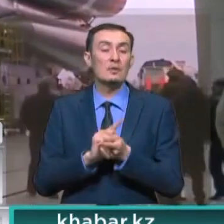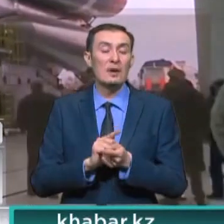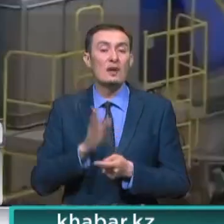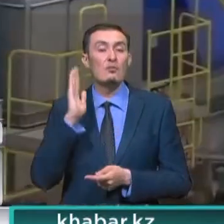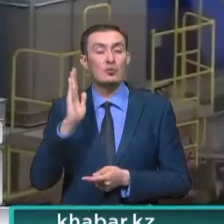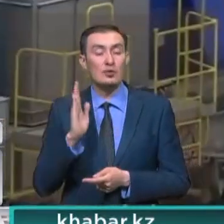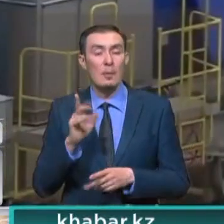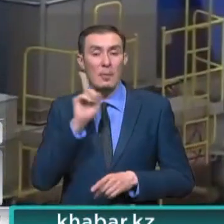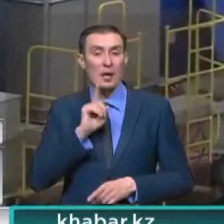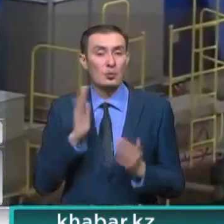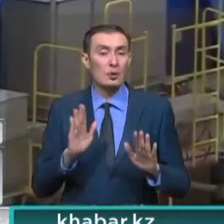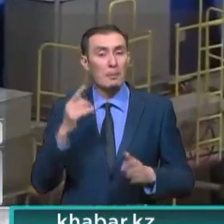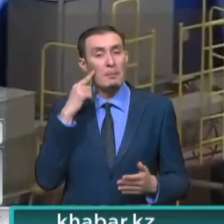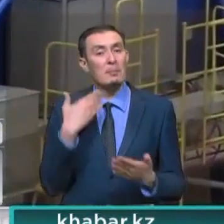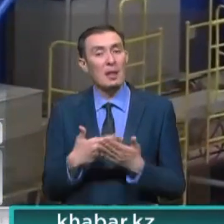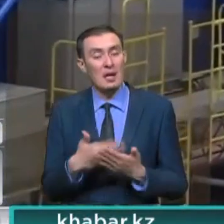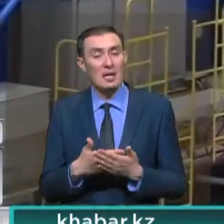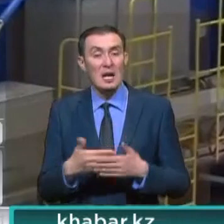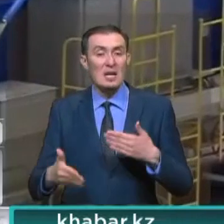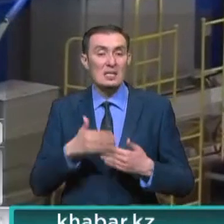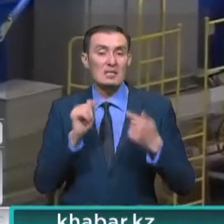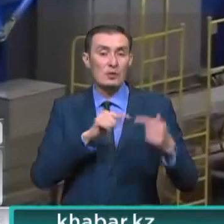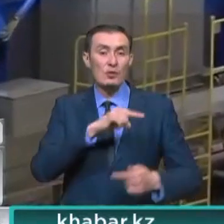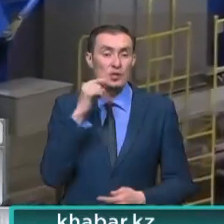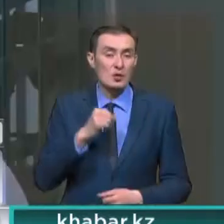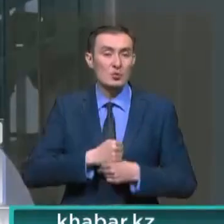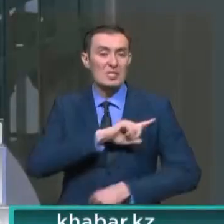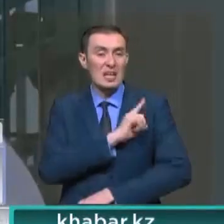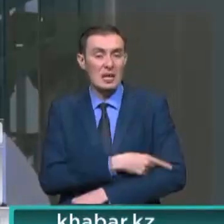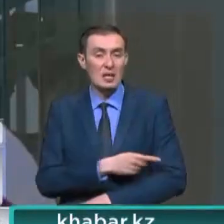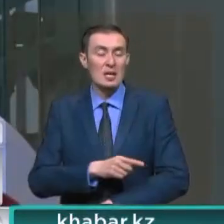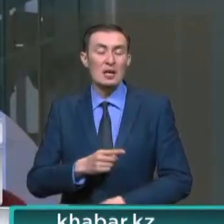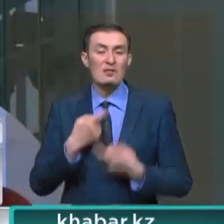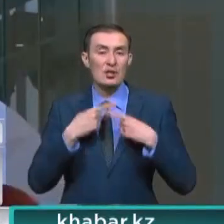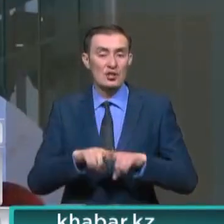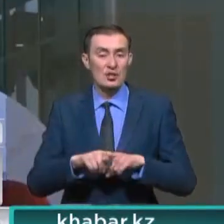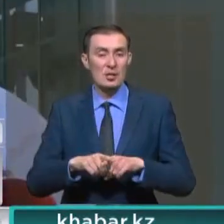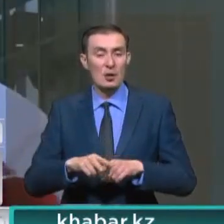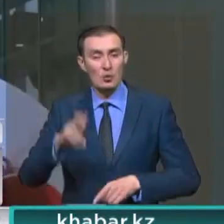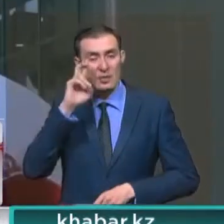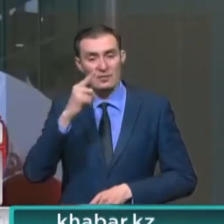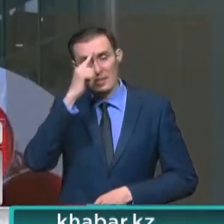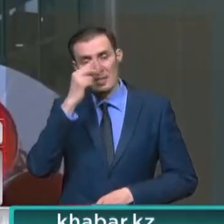обозримой перспективе, остается только предполагать. Санкции против России и усиление таких сильных в технологическом плане игроков, как